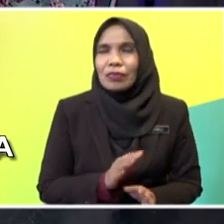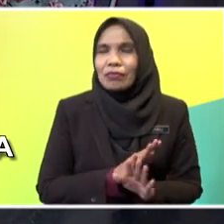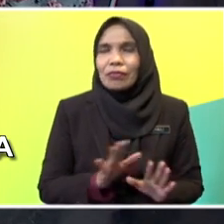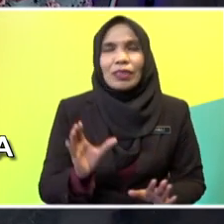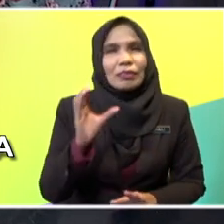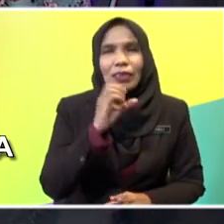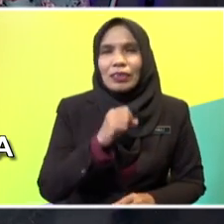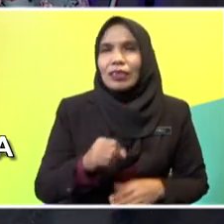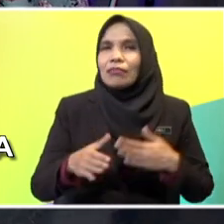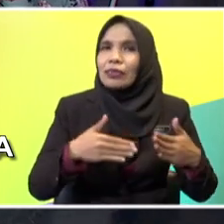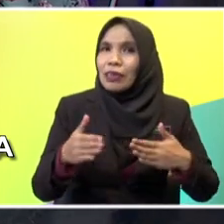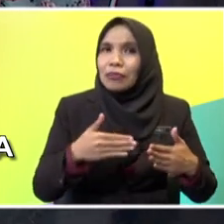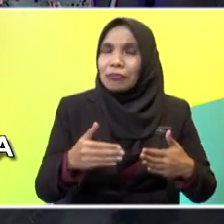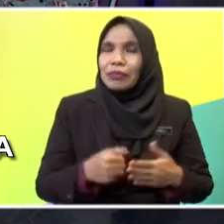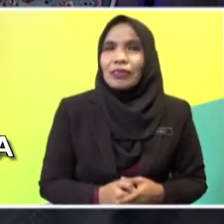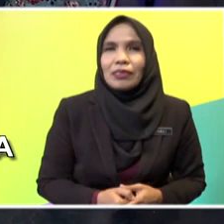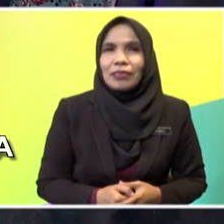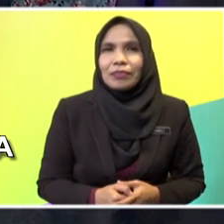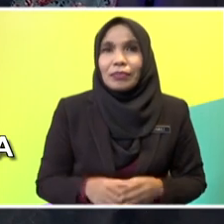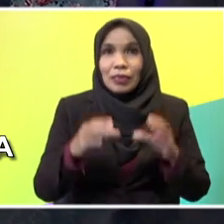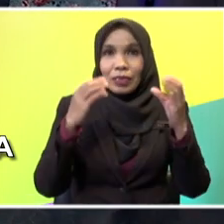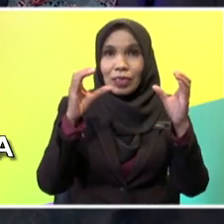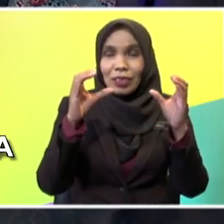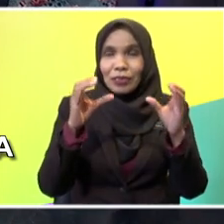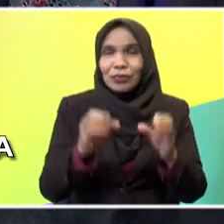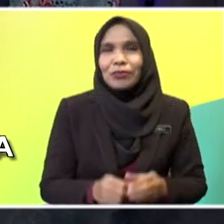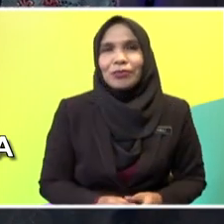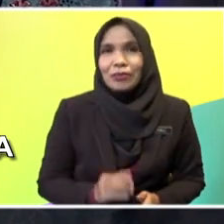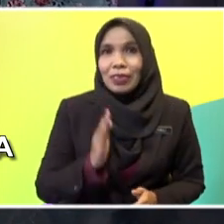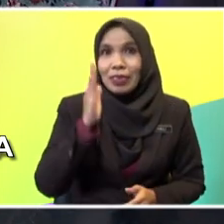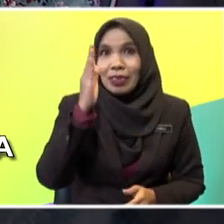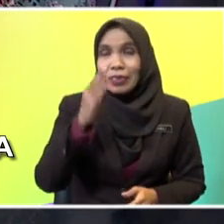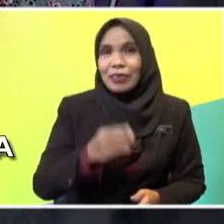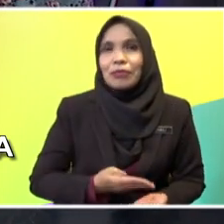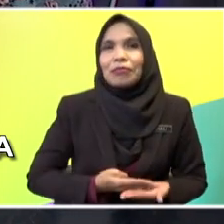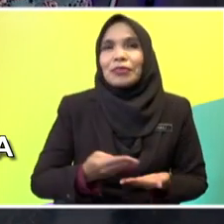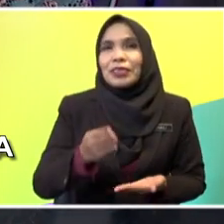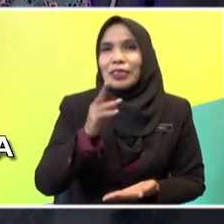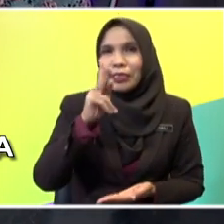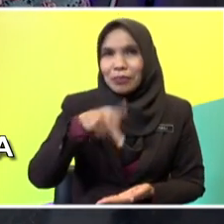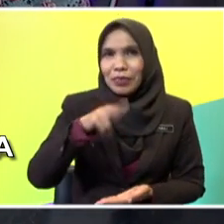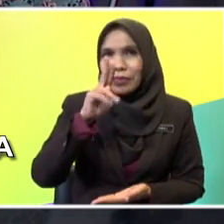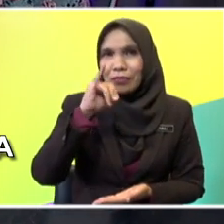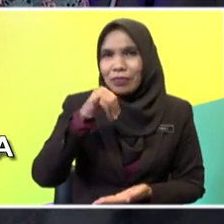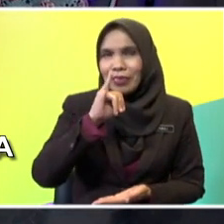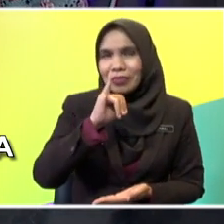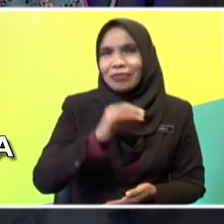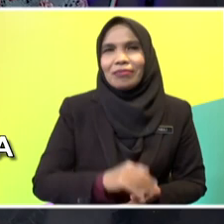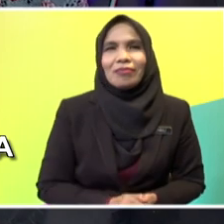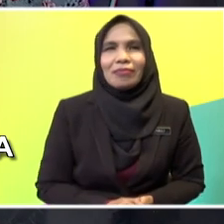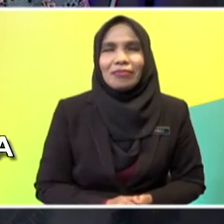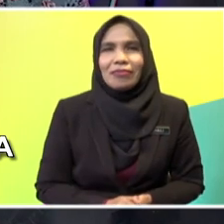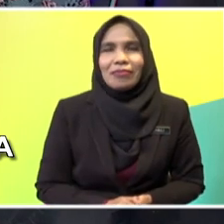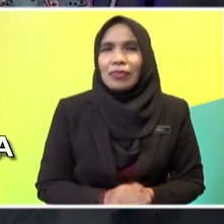dahulu supaya kita menggalakkan mereka untuk minat. Naikkan semangat ya cikgu. Jangan sekali sebut teruknya